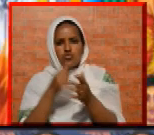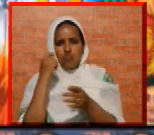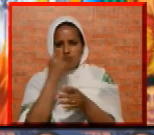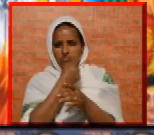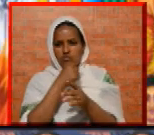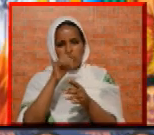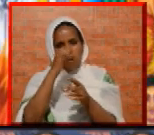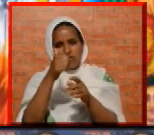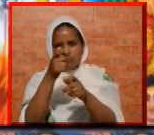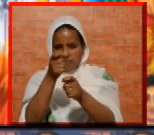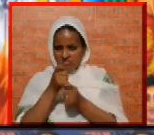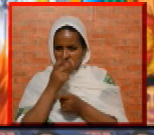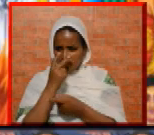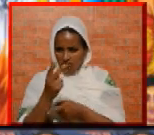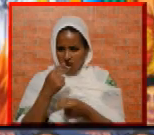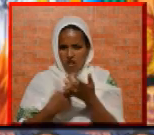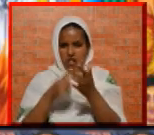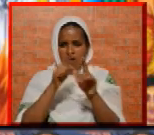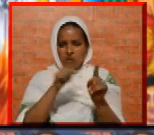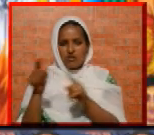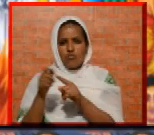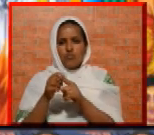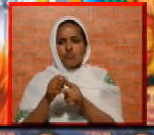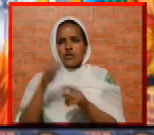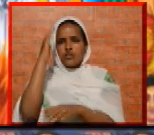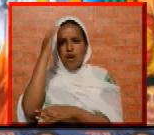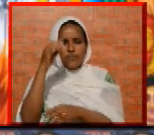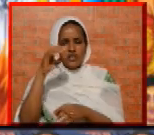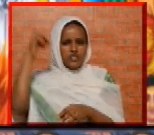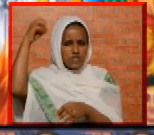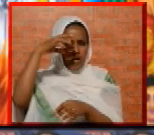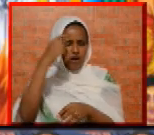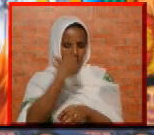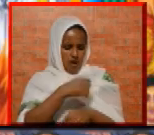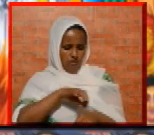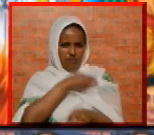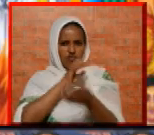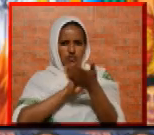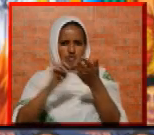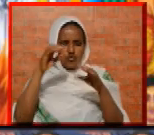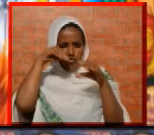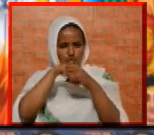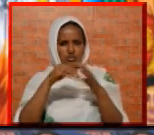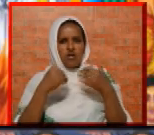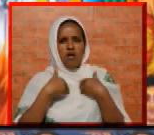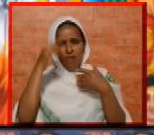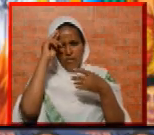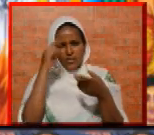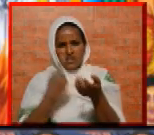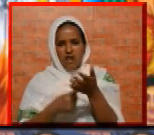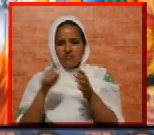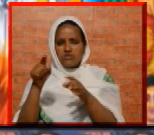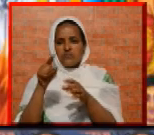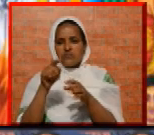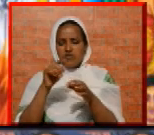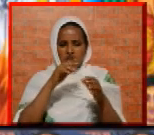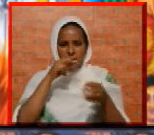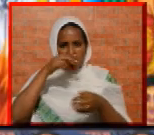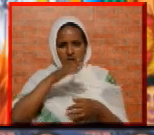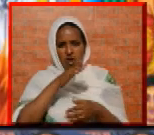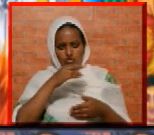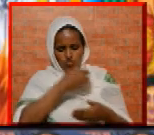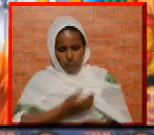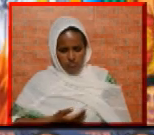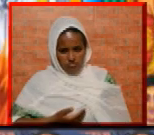ማንንም የመሳብ አቅም አላቸው ይህ ደግሞ በተለይ ጸጋ እግዚአብሔር ያደረበት የመንፈስ ቅዱስ ማደሪያ እንደ ዮሐንስ መጥምቅ ከናቱ